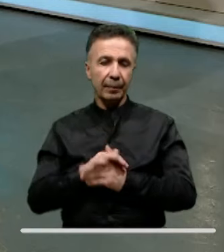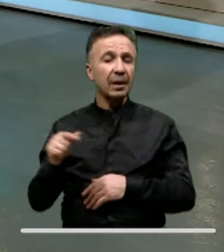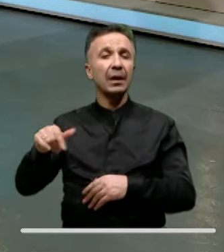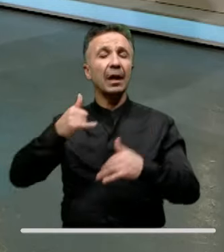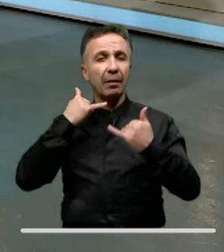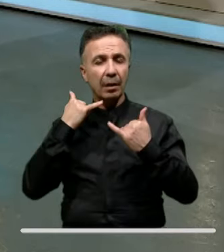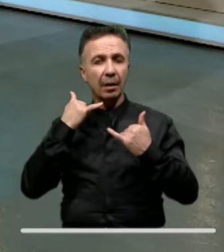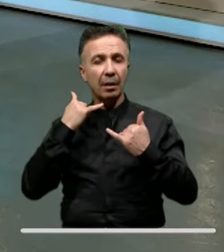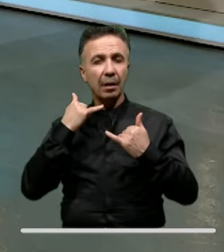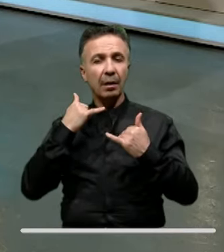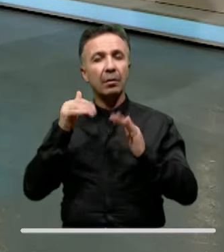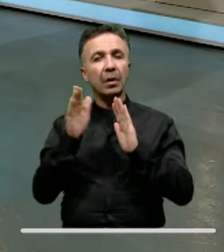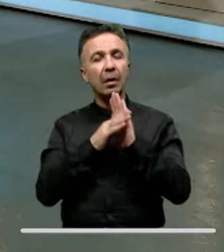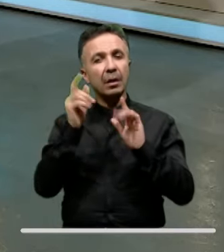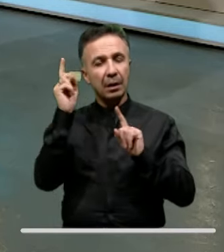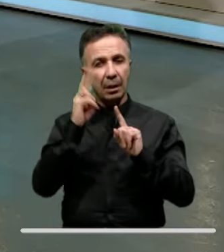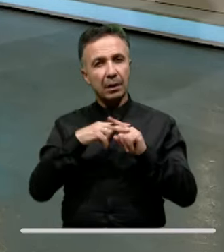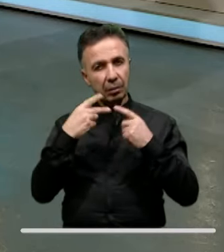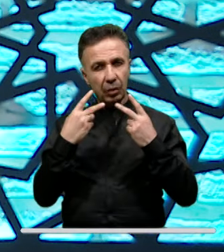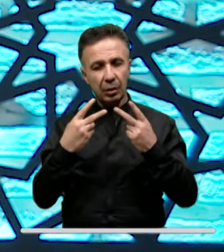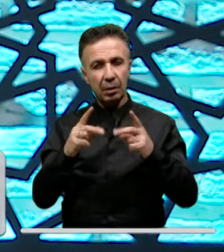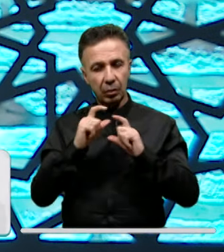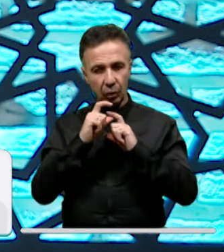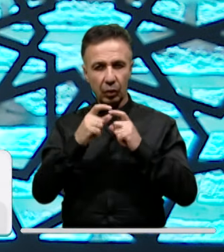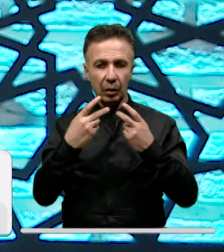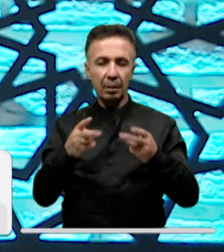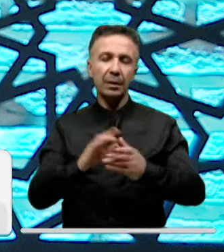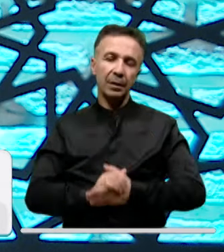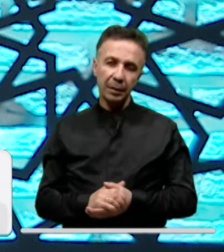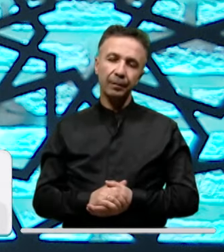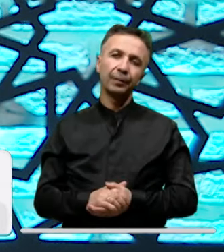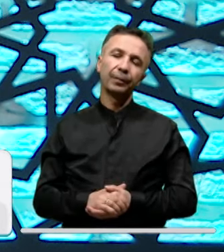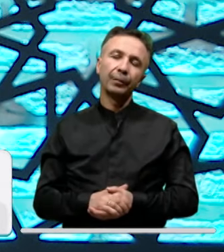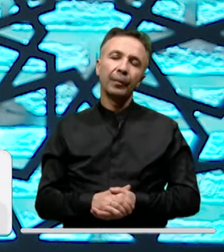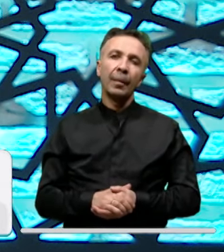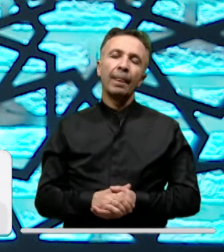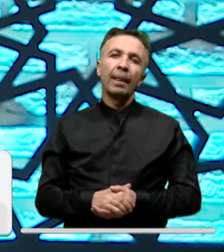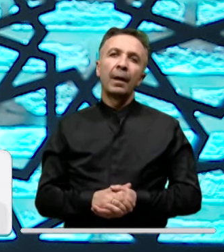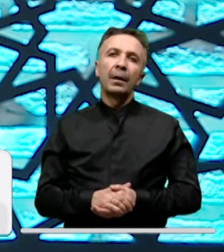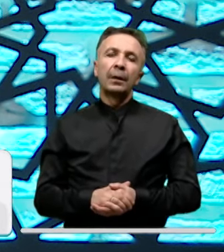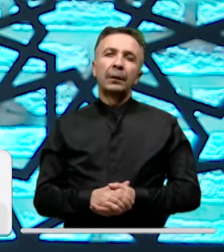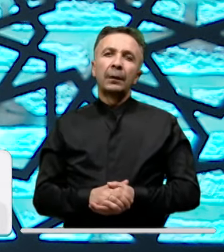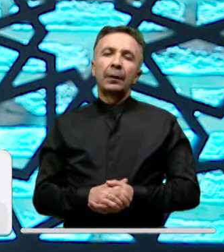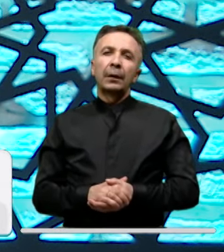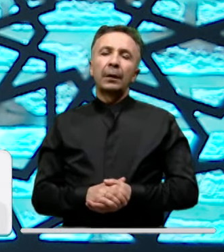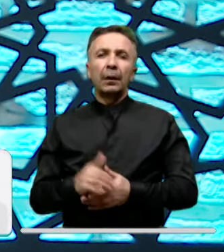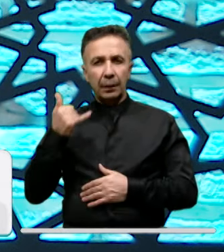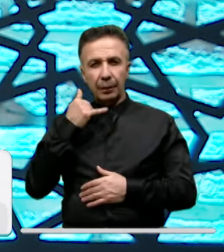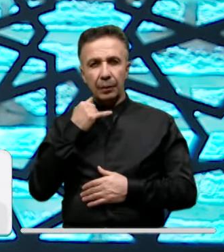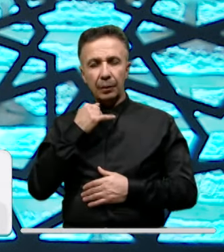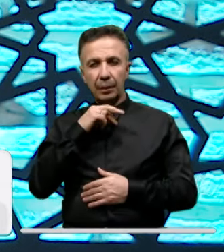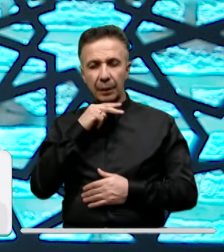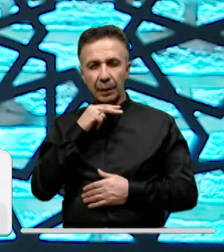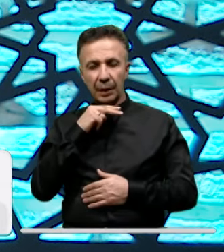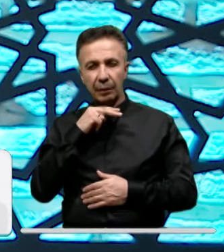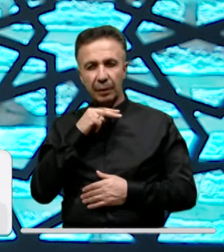telefon bağlantısıyla yayınımıza katılıp sorularınızı hocamıza telefon bağlantısı üzerinden kendiniz sorabilirsiniz. 0312 alan